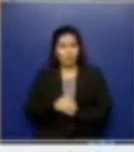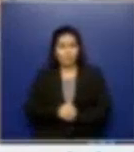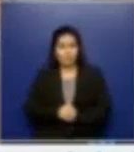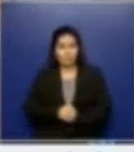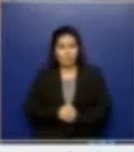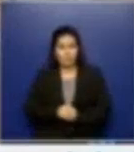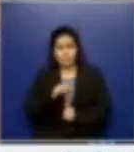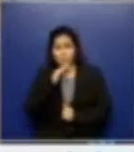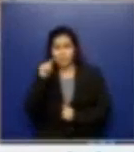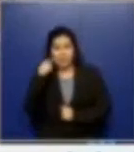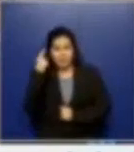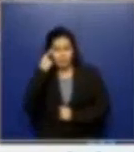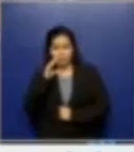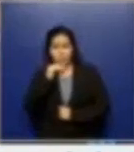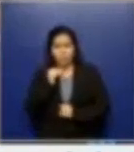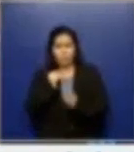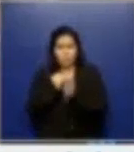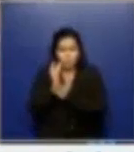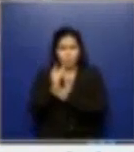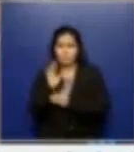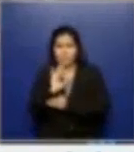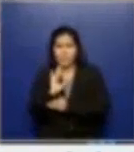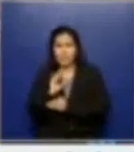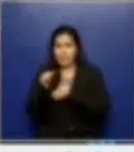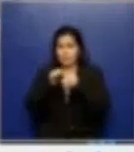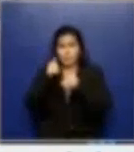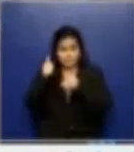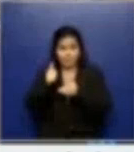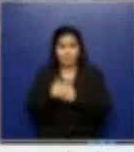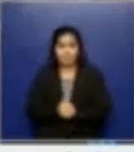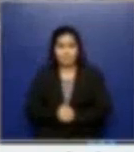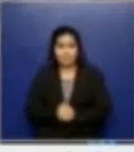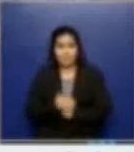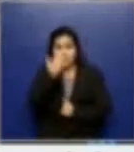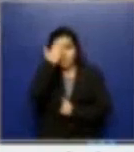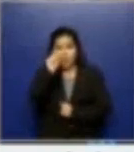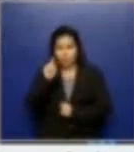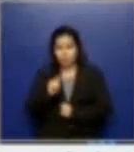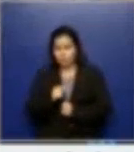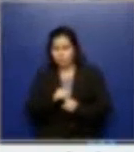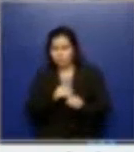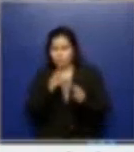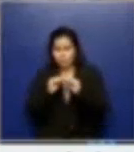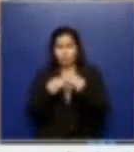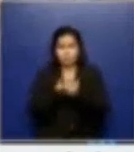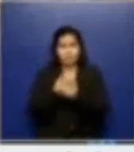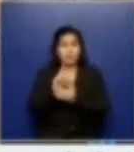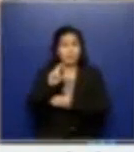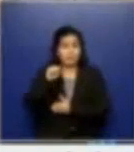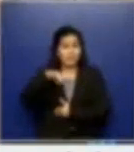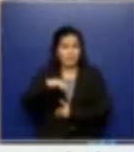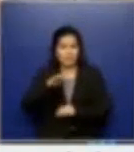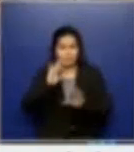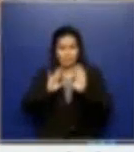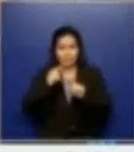ลุกขึ้นชี้แจงได้จะได้เห็นกันล่ะครับท่านไม่ไปเอาออกที่ไหนล่ะต้องมาออกในสภาแห่งนี้แหละในปีในไม่ถึง6เ